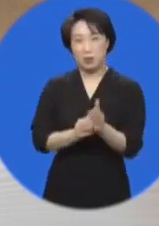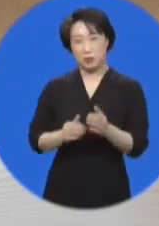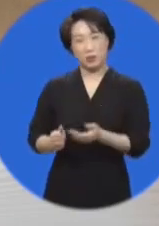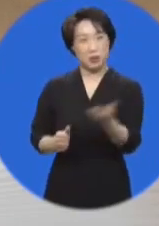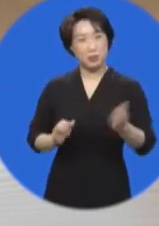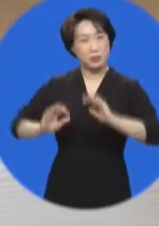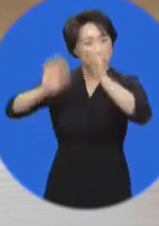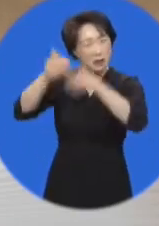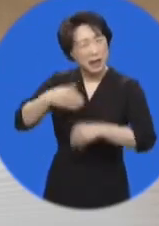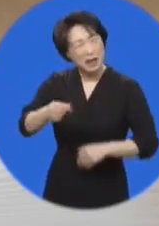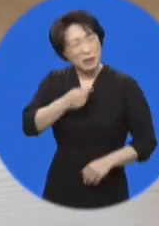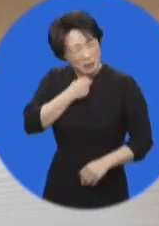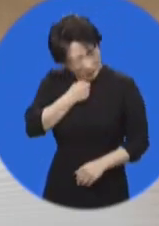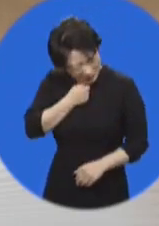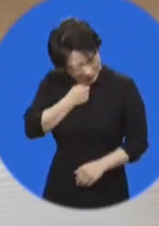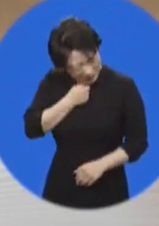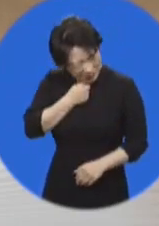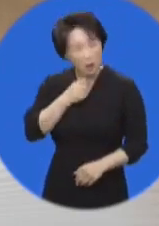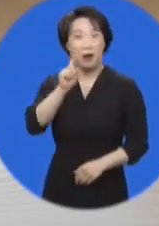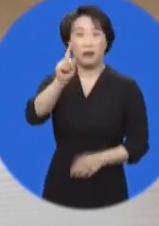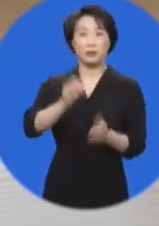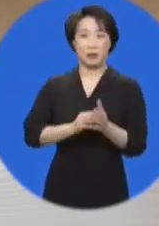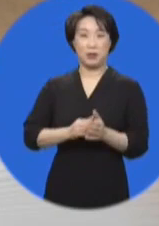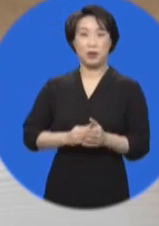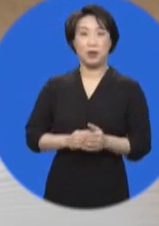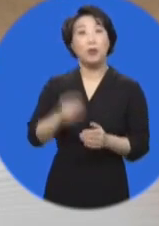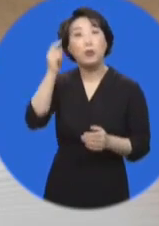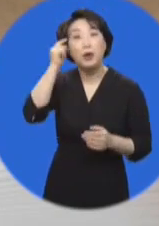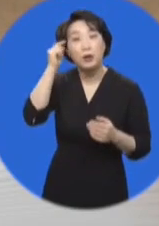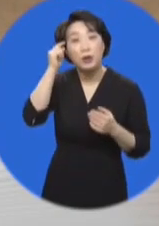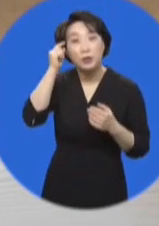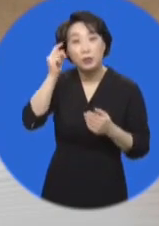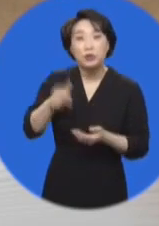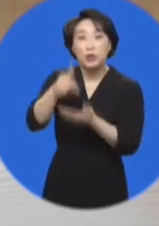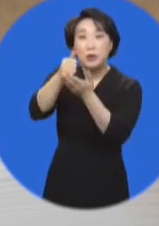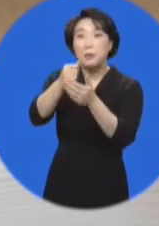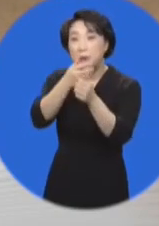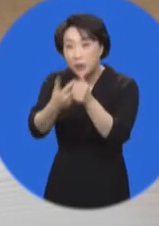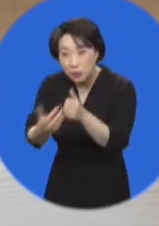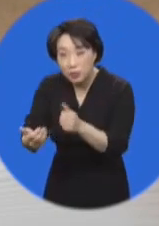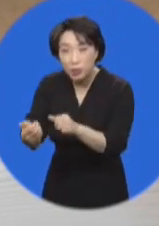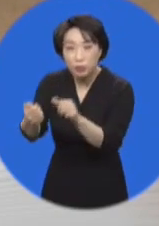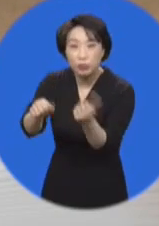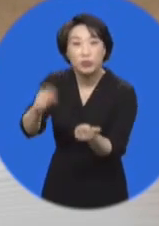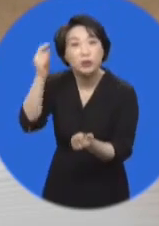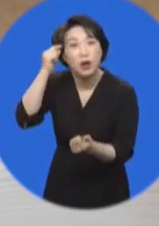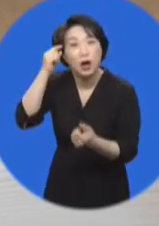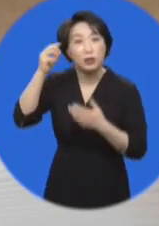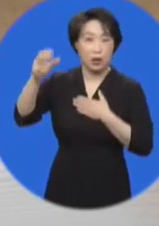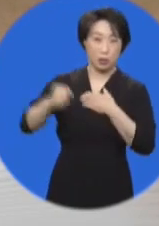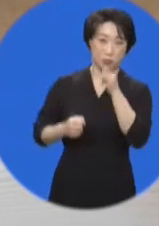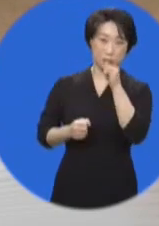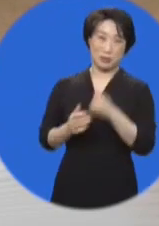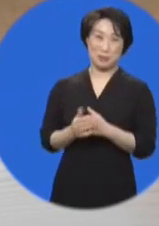천국 가기를 간절히 바라는 것은 이것이 주님이 피 흘리신 정신이라 입니다.